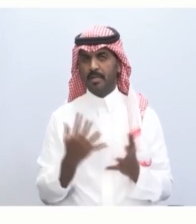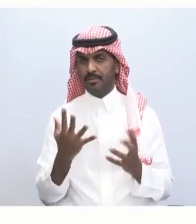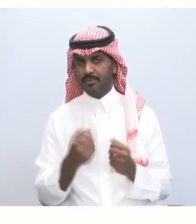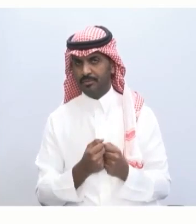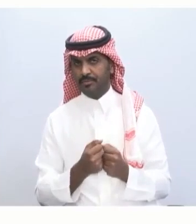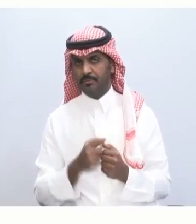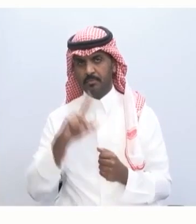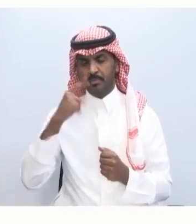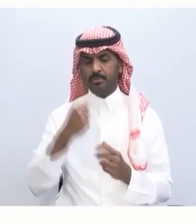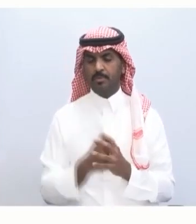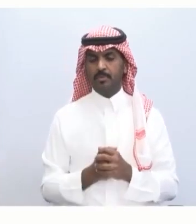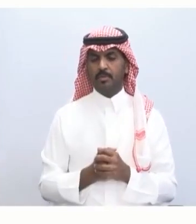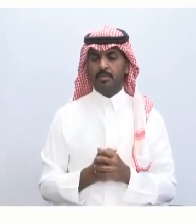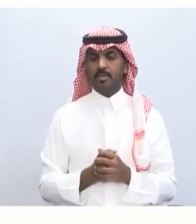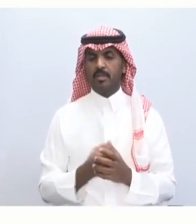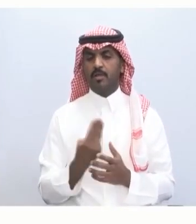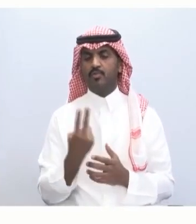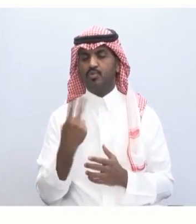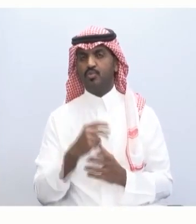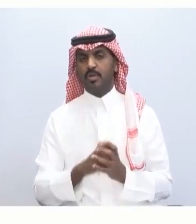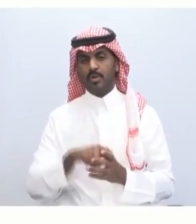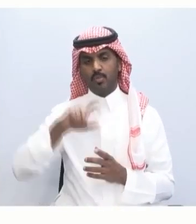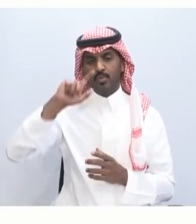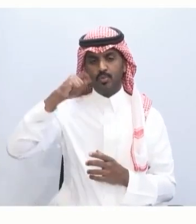رجاله وعددهم 23